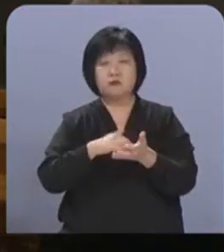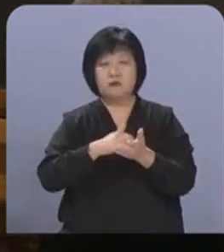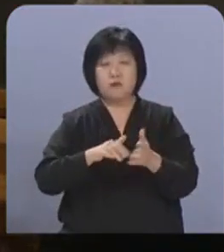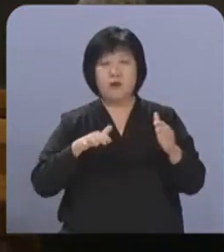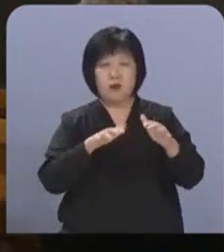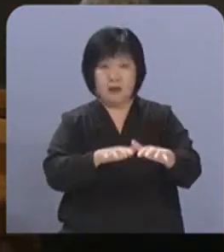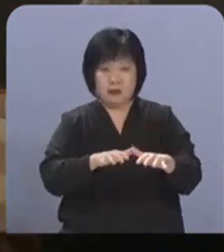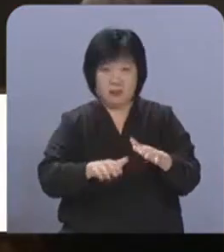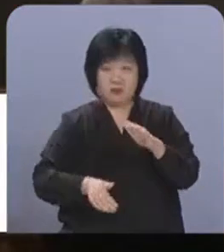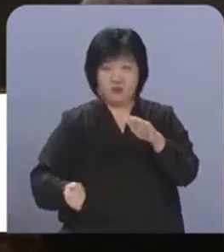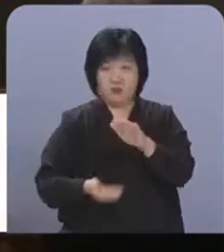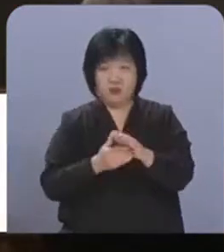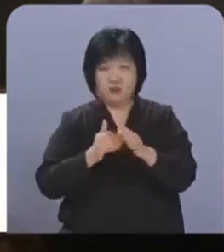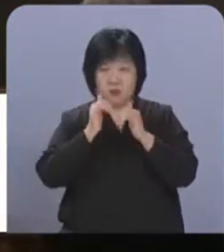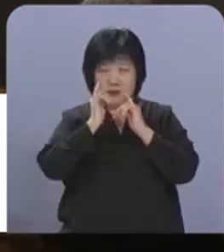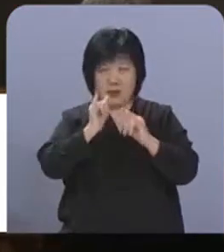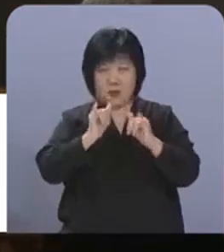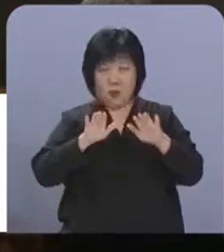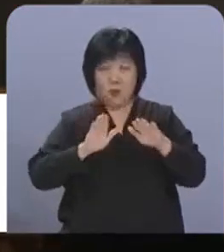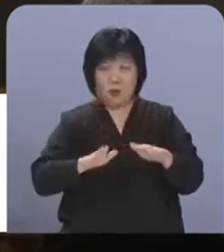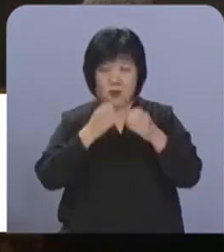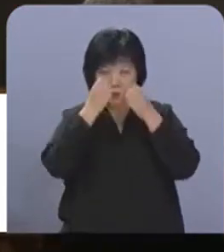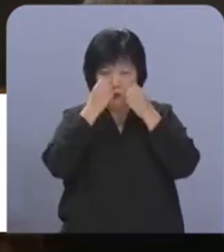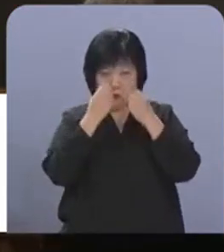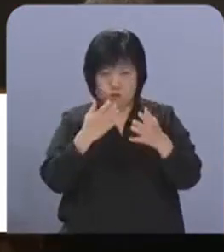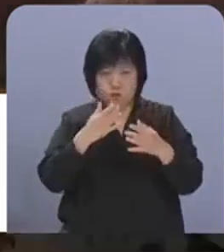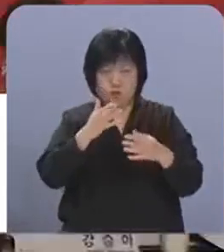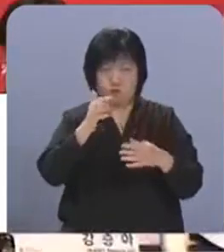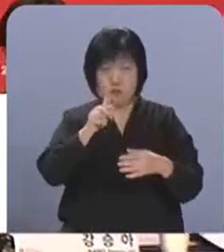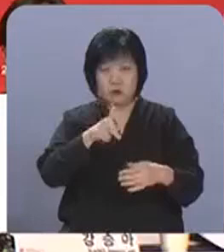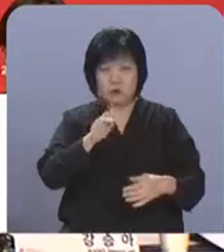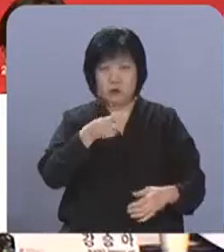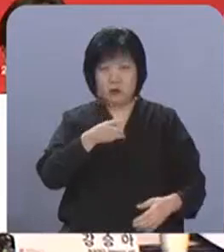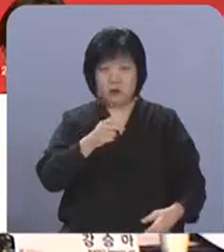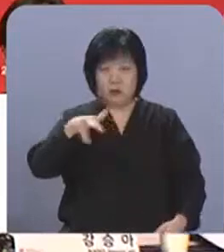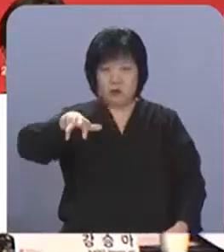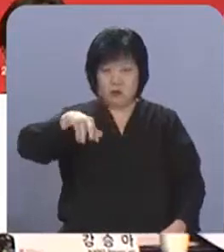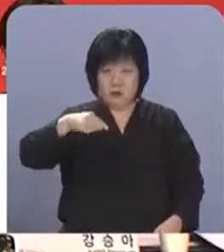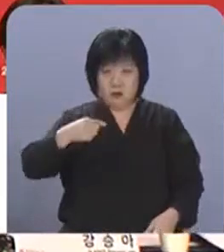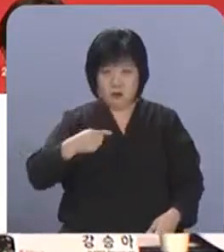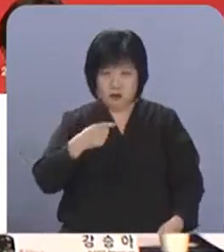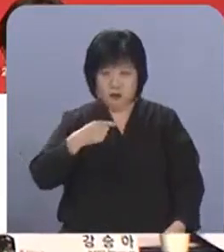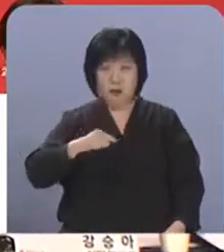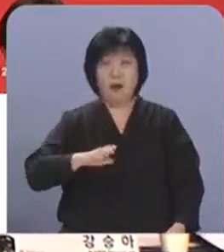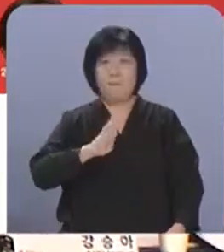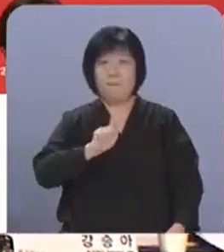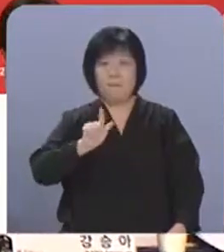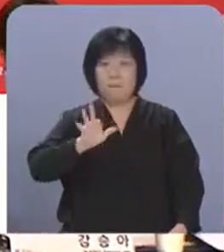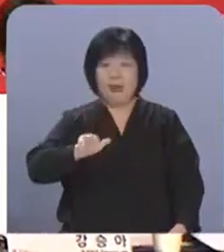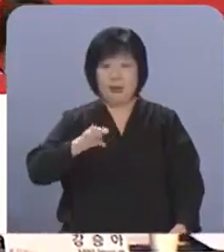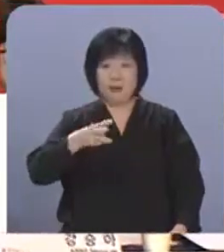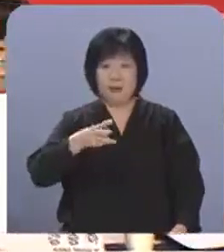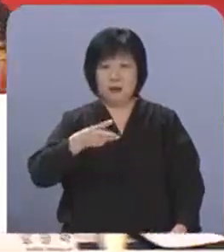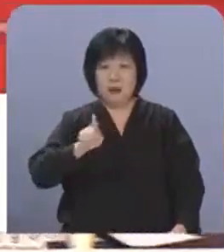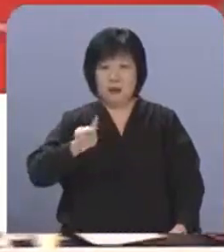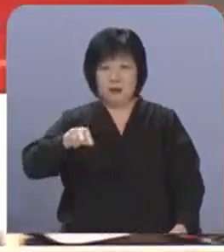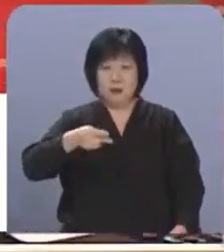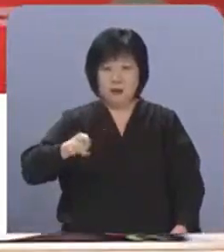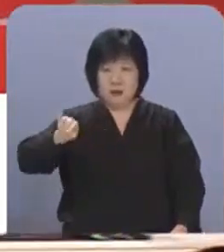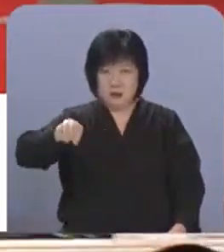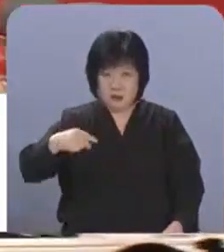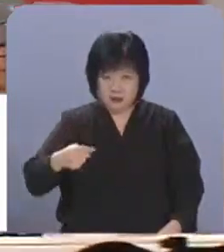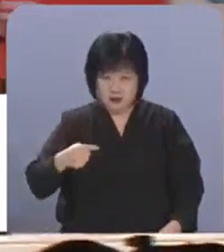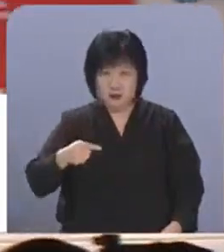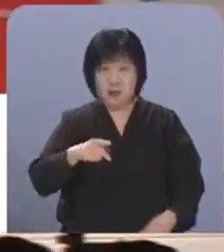부문 최고상인 올해 뉴크런치상에는 방글라데시 이퀴발 초두리 감독의 더 레슬러와 일본